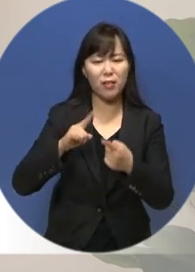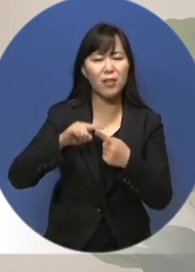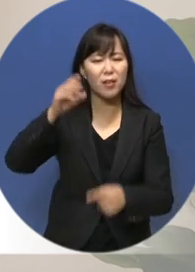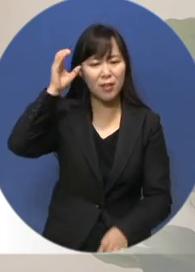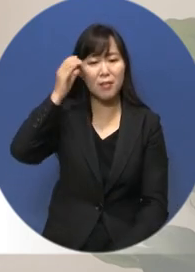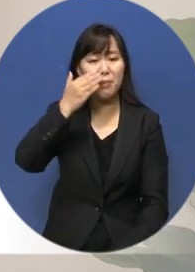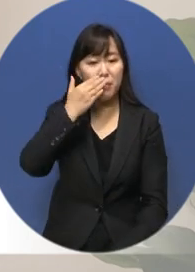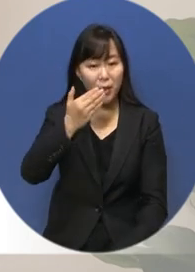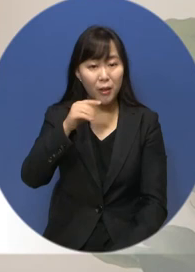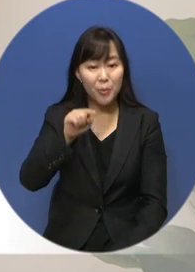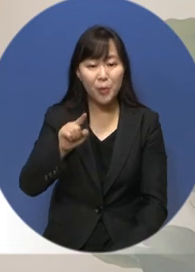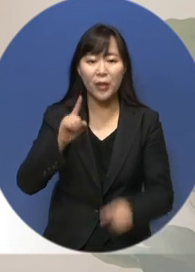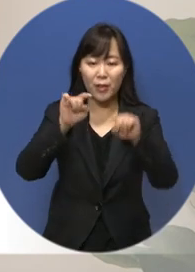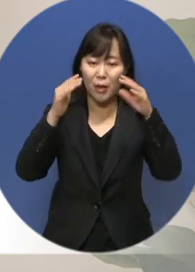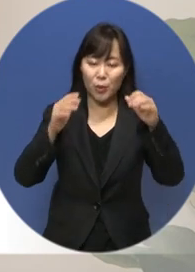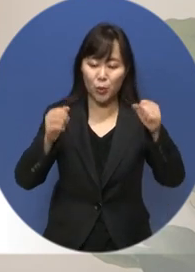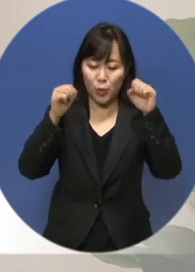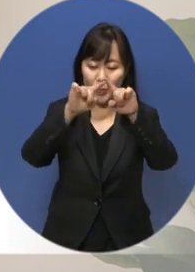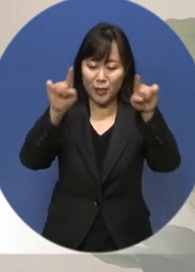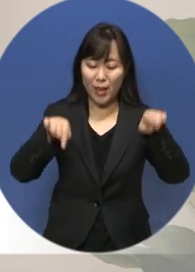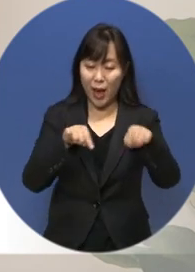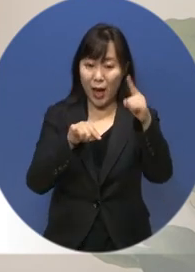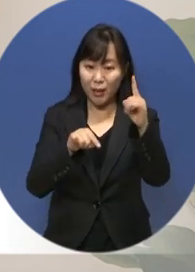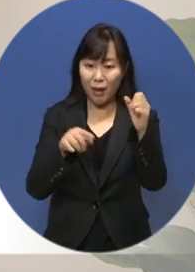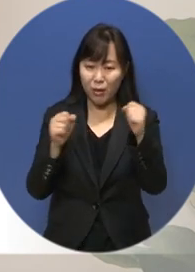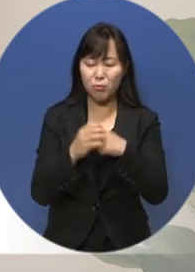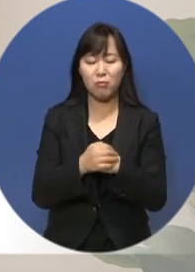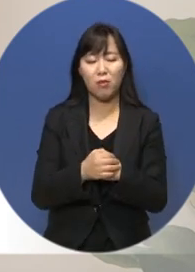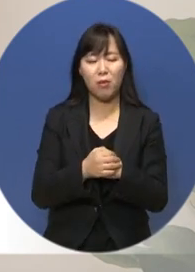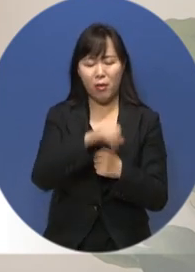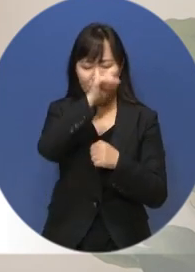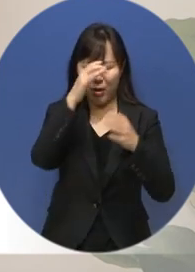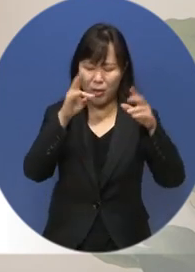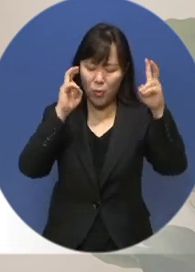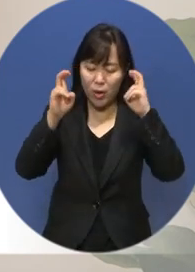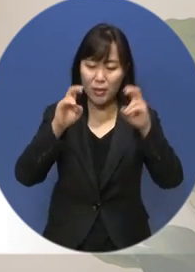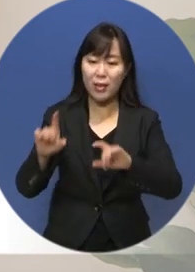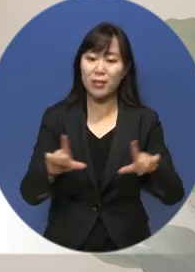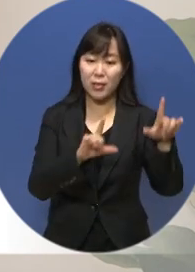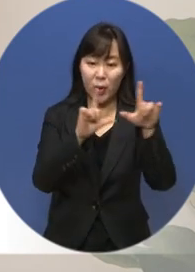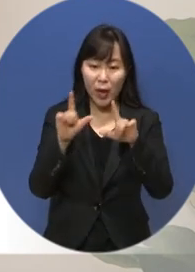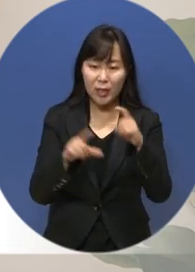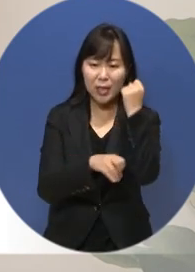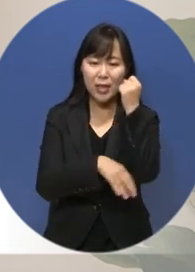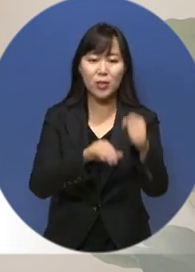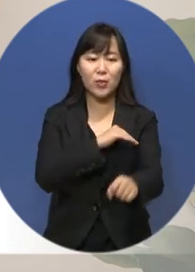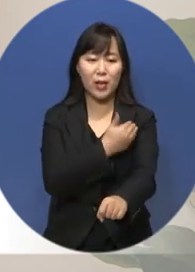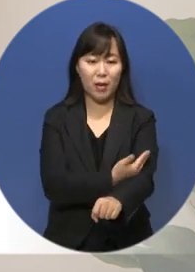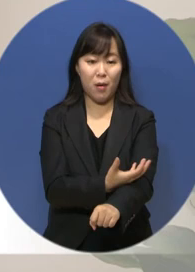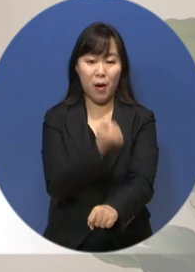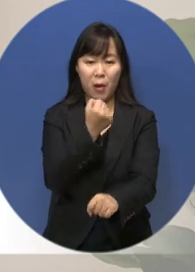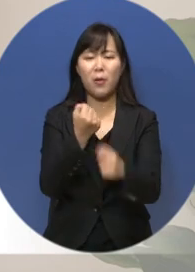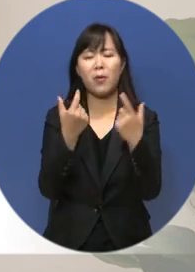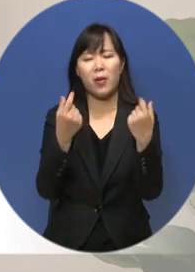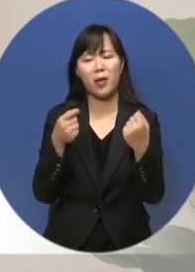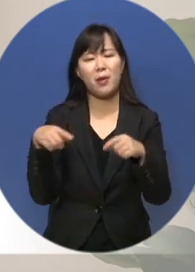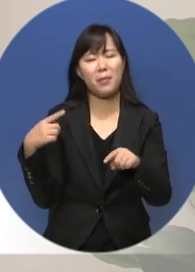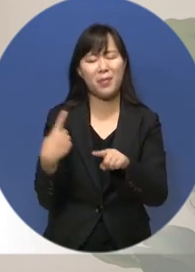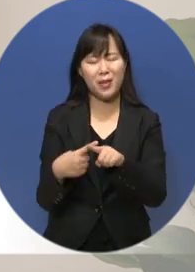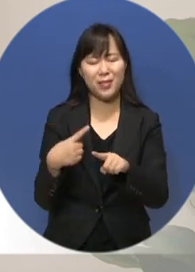있습니다. 이는 대학 졸업장 하나로도 평생 직장 생활을 하는 기초 자격을 얻는 것과